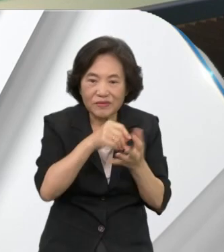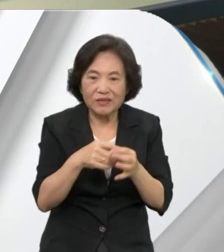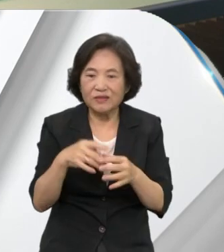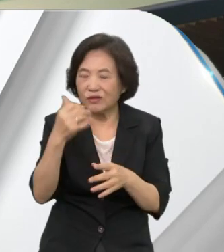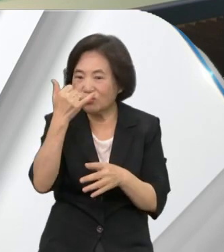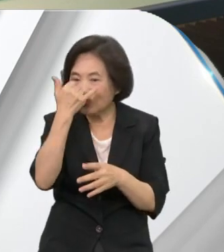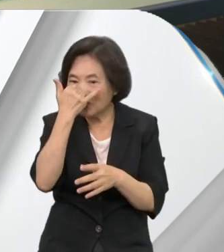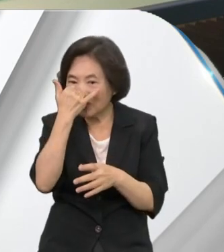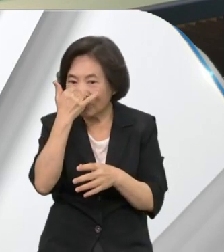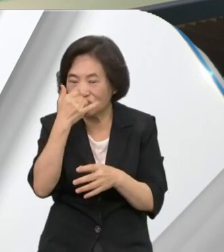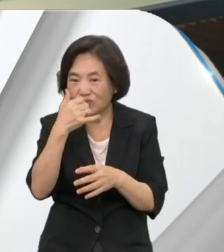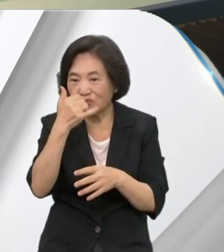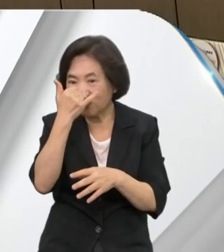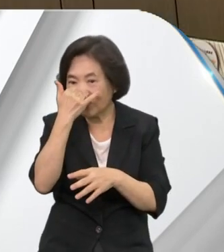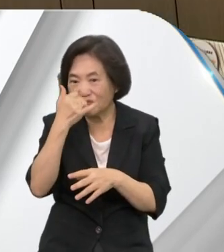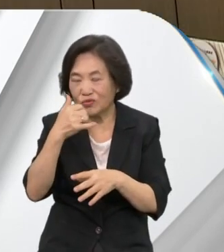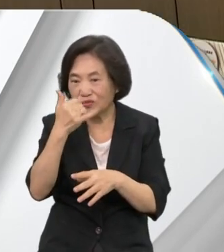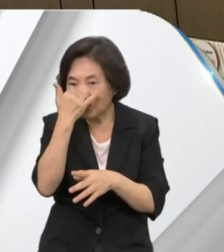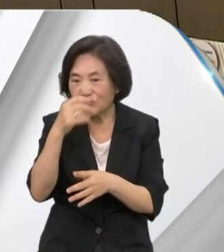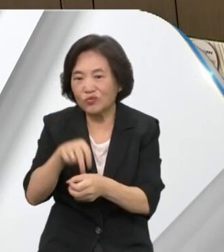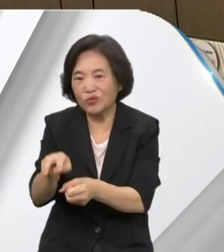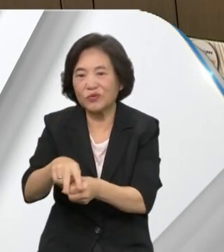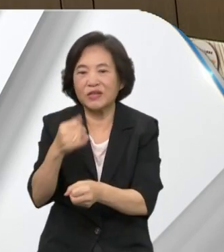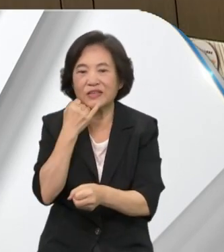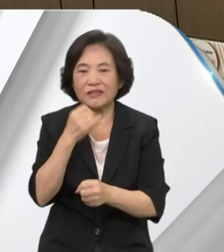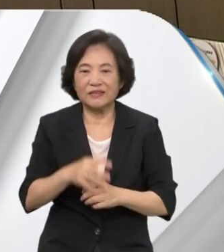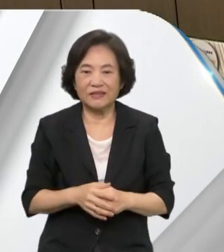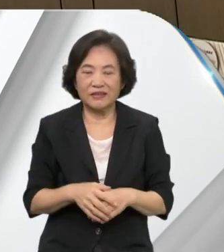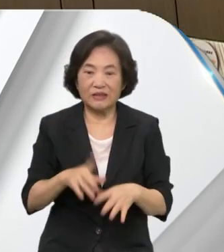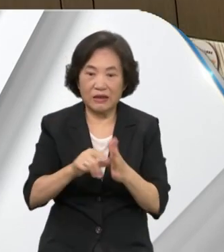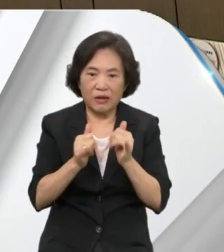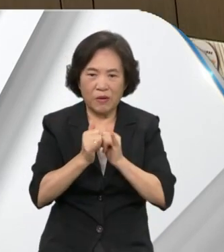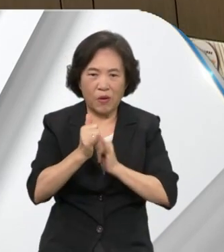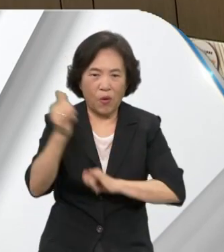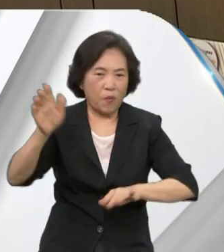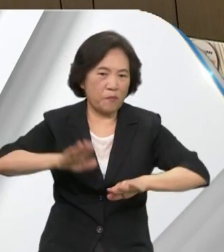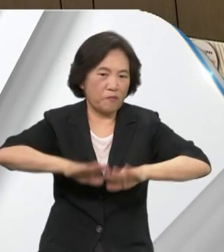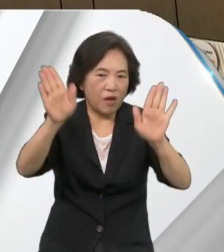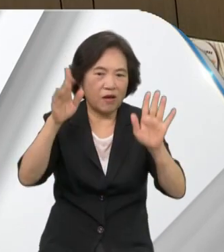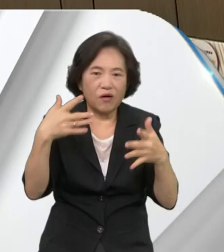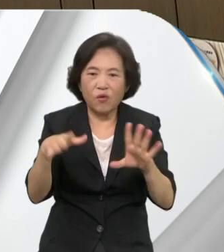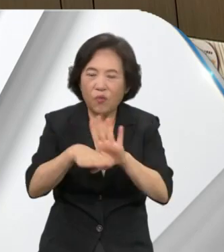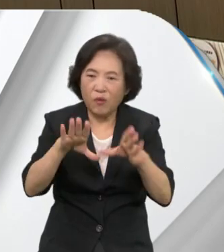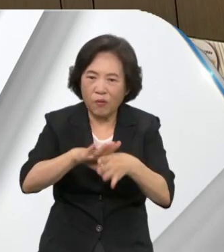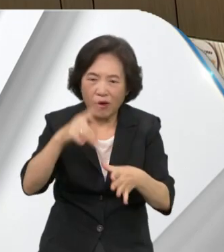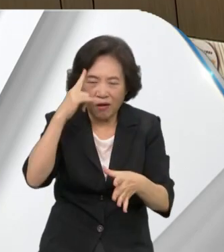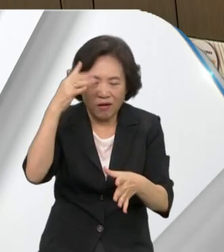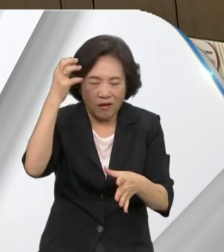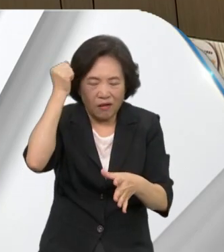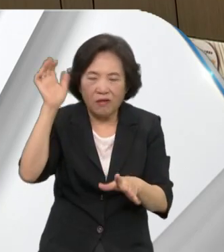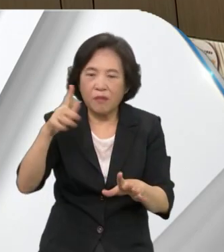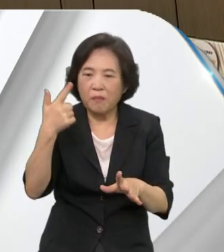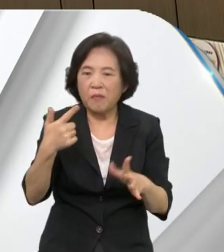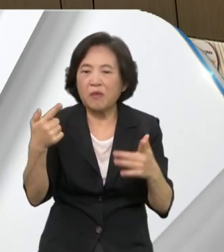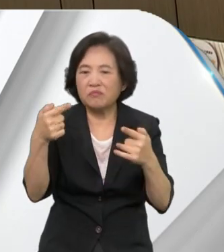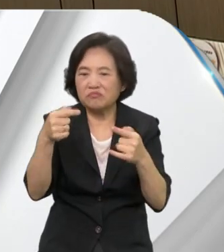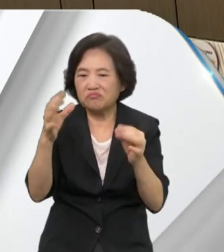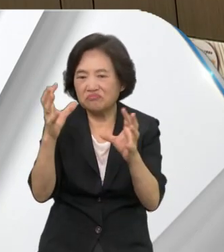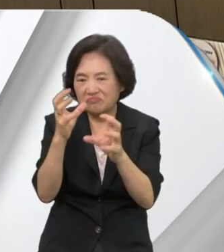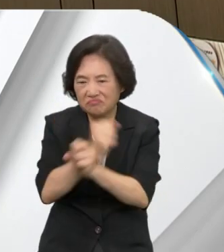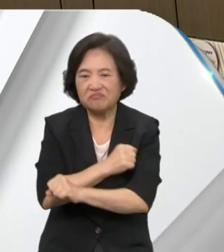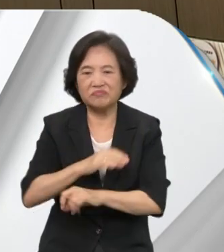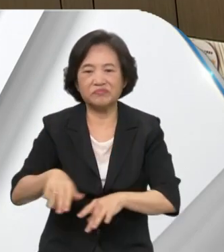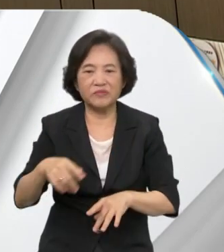部本子个事， 近时头因人进步，嗰度文化为安尼记忆啊，拢因流失。虽然